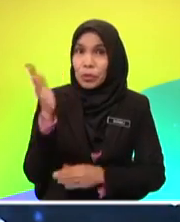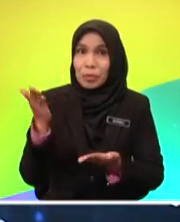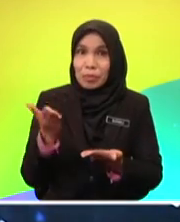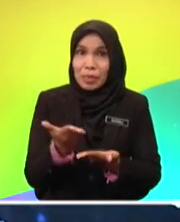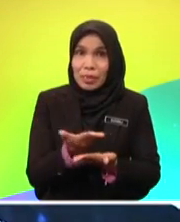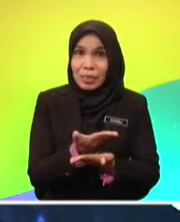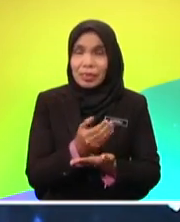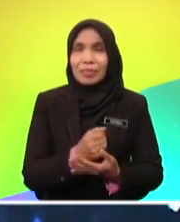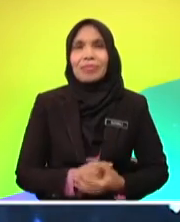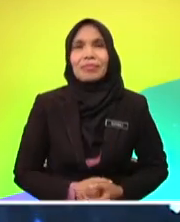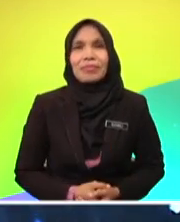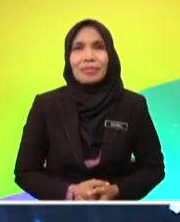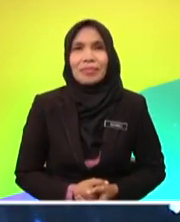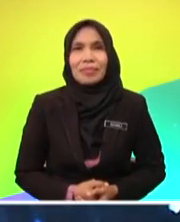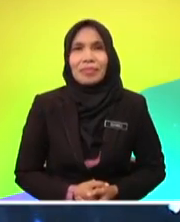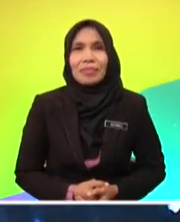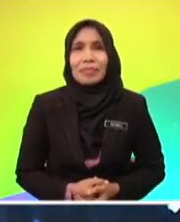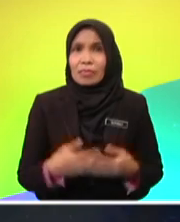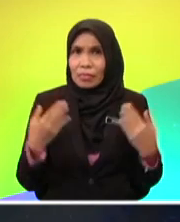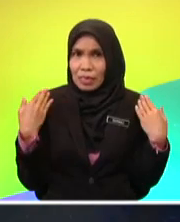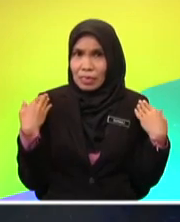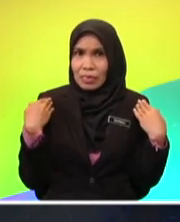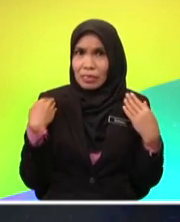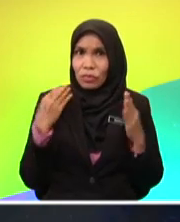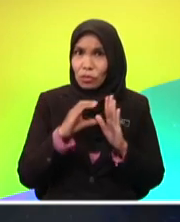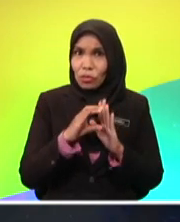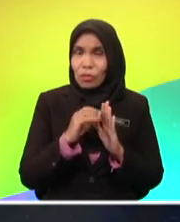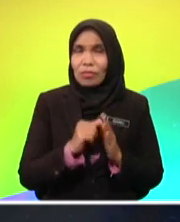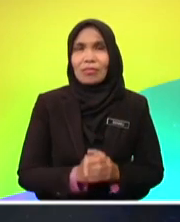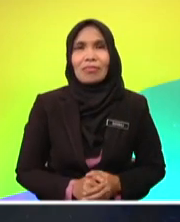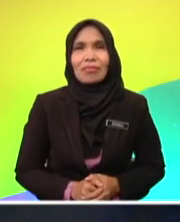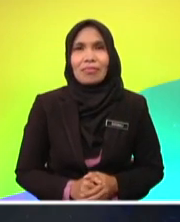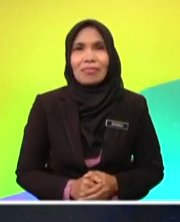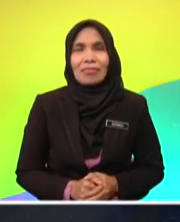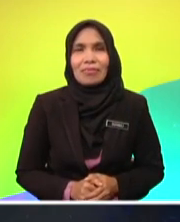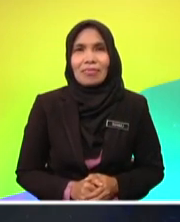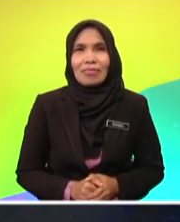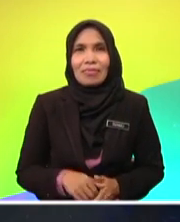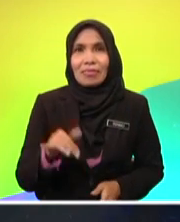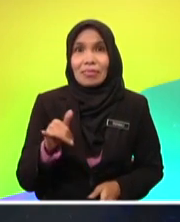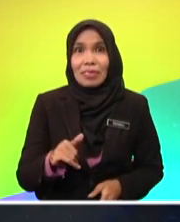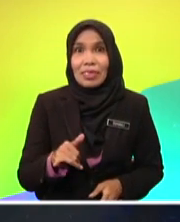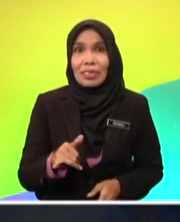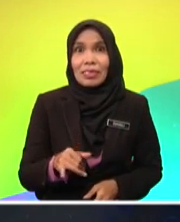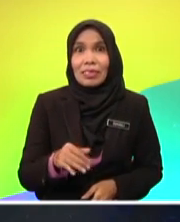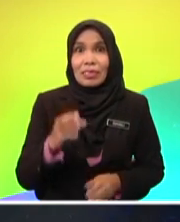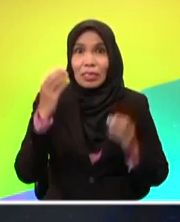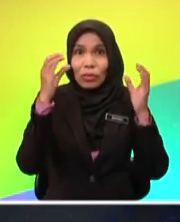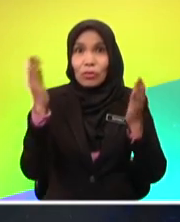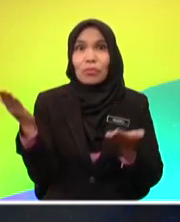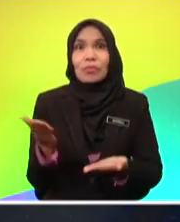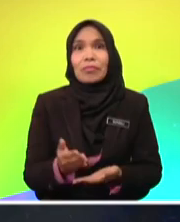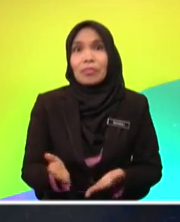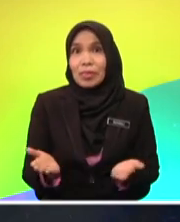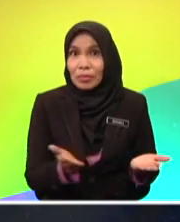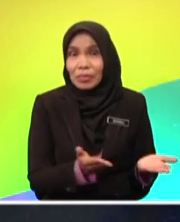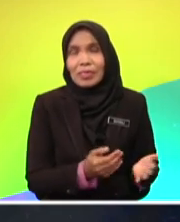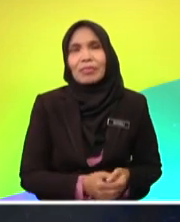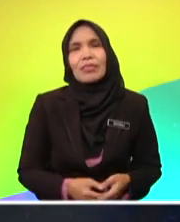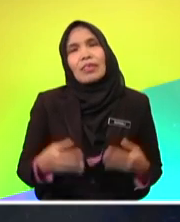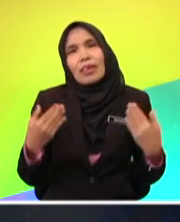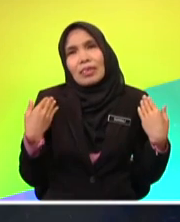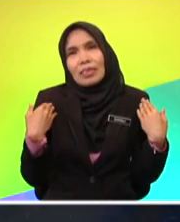sini mana Kak Rina mangga? Kat sini ada tak contoh yang cikgu bawa? Terus tertelan ilmu saya cikgu. Saya nampak buah mangga yang